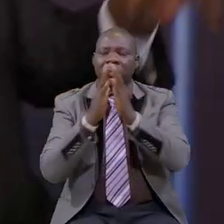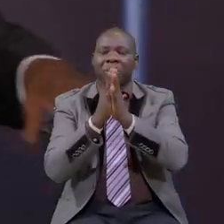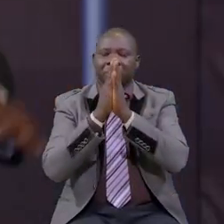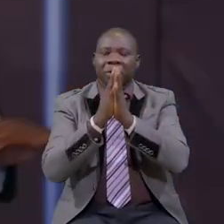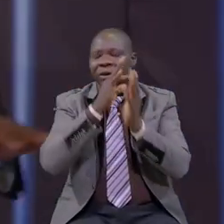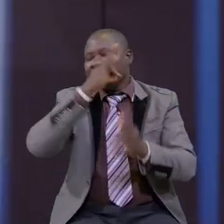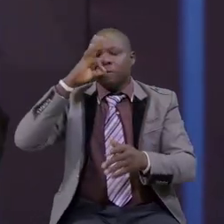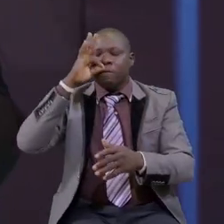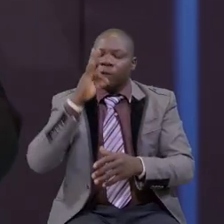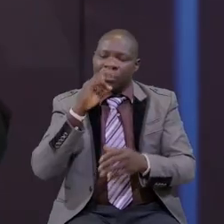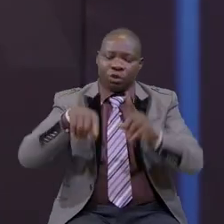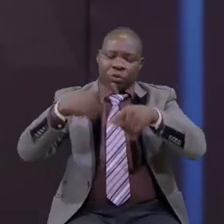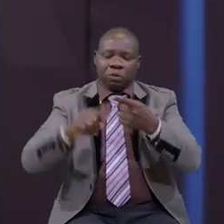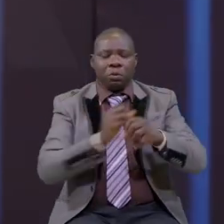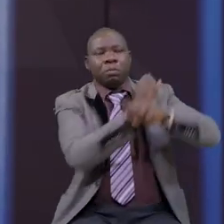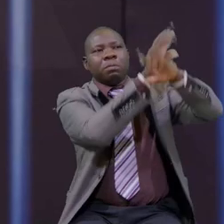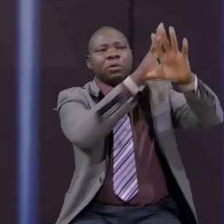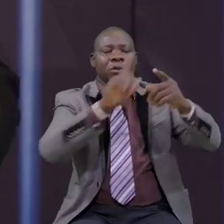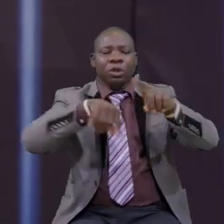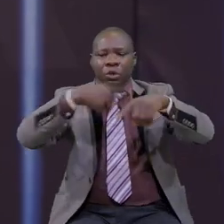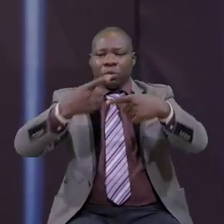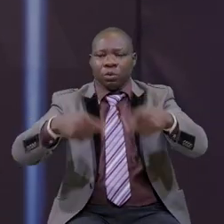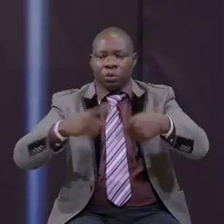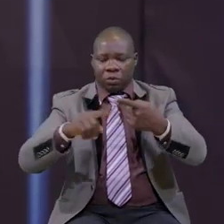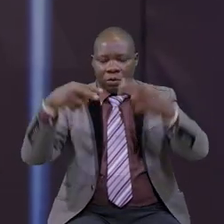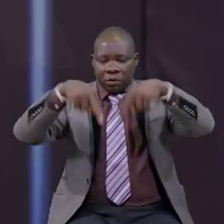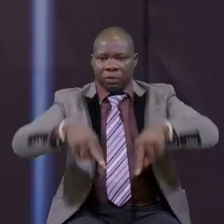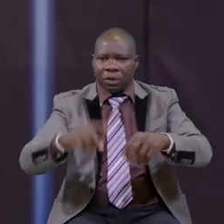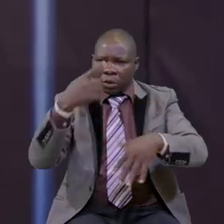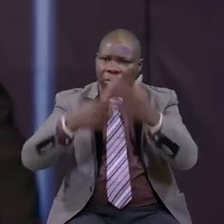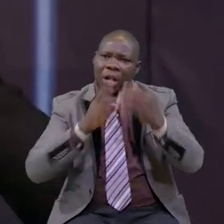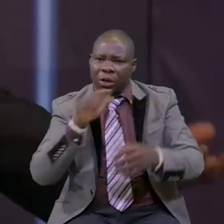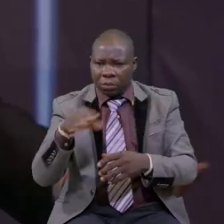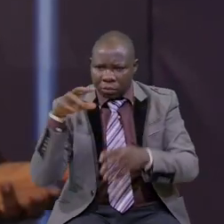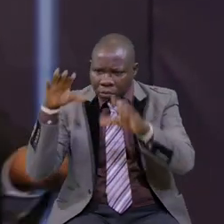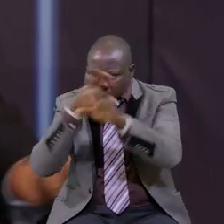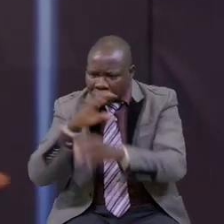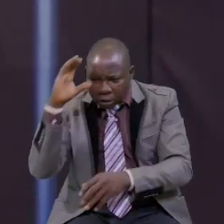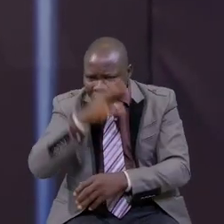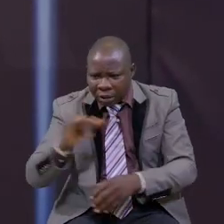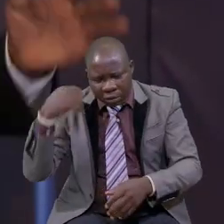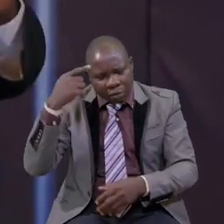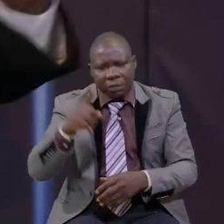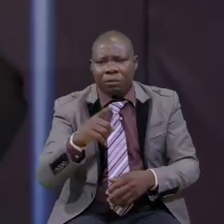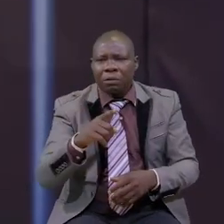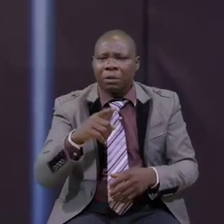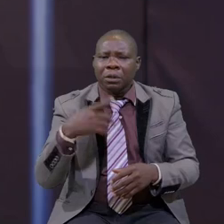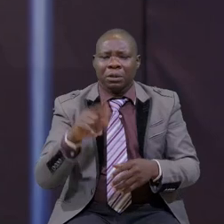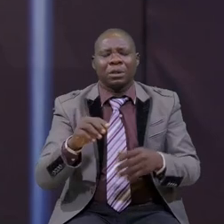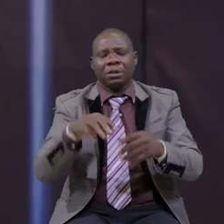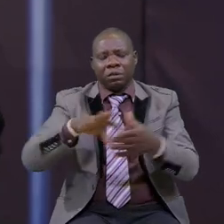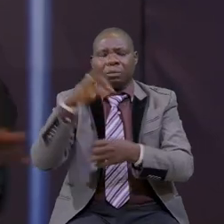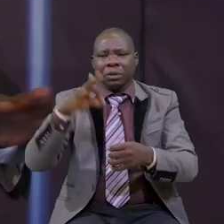prient, prient, prient, jeûnent. Ils vont sur des montagnes, ils vont dans la vallée. Qu'est-ce que tu cherches? C'est l'esprit. Est-ce que tu as amené ta Bible avec moi?